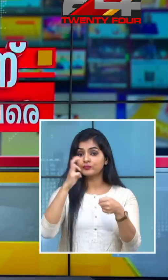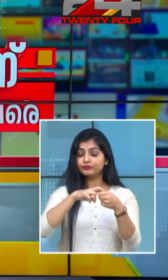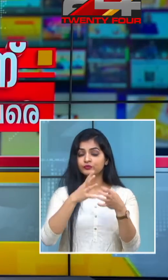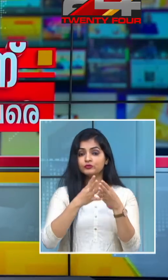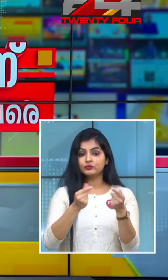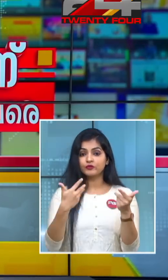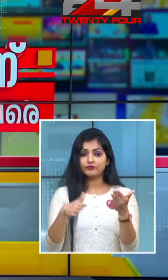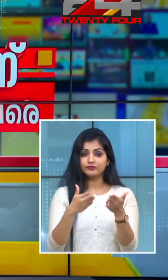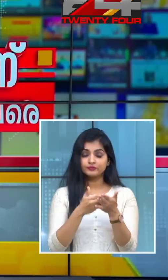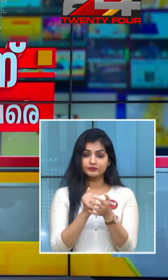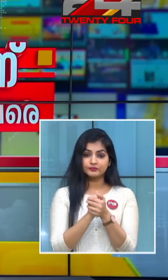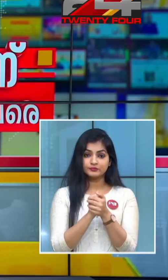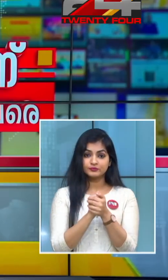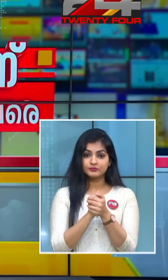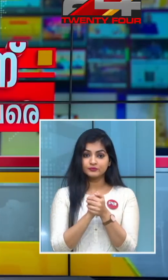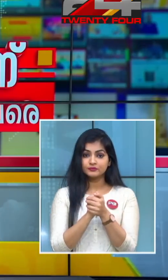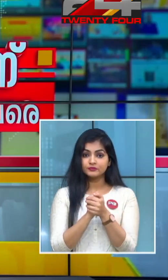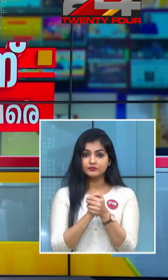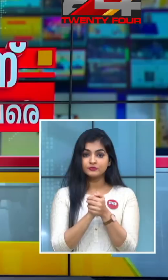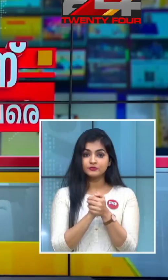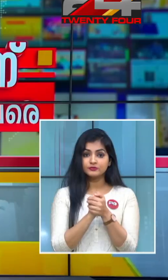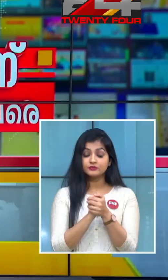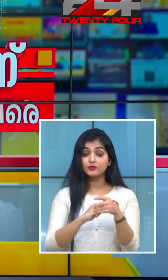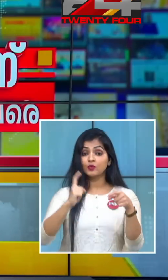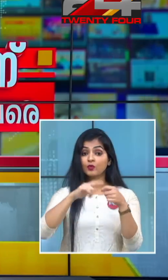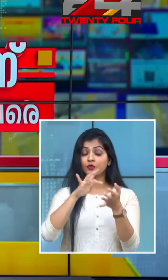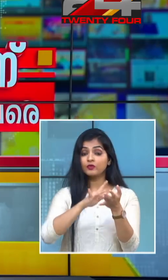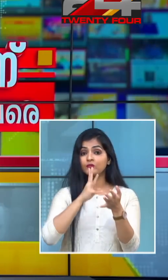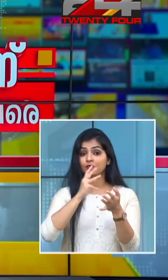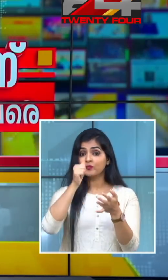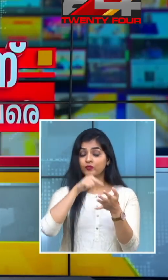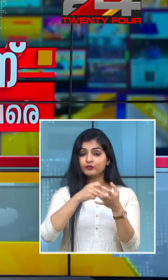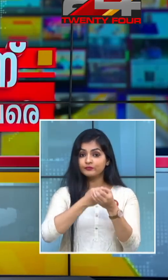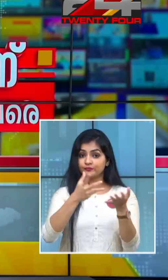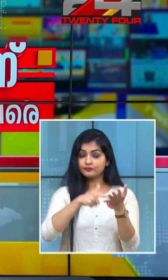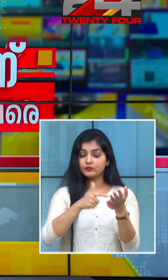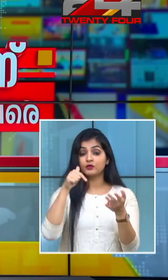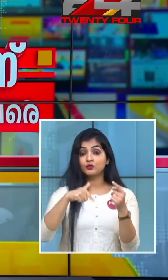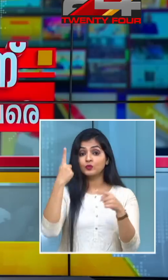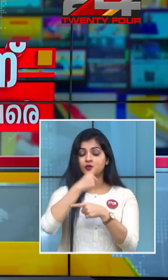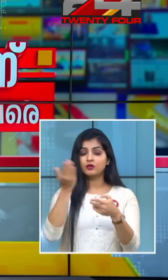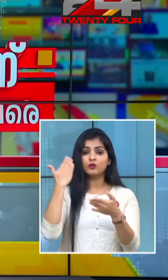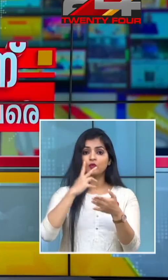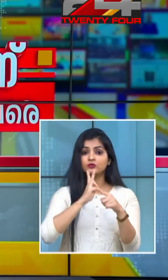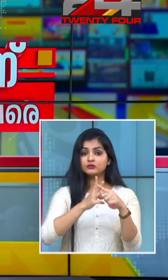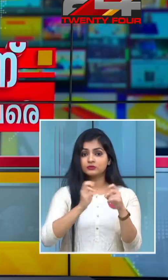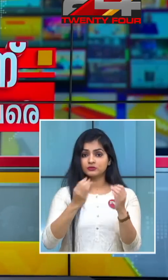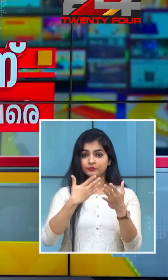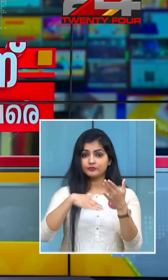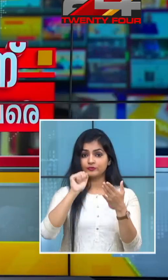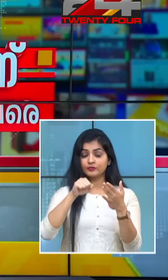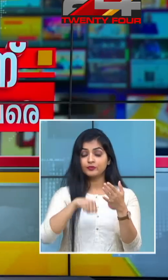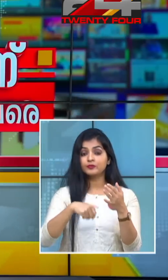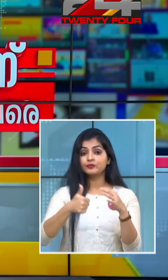പ്രതീഷും രാഹുൽ സുരേഷുമാണ് വാർത്ത സംബന്ധിച്ച വിവരങ്ങൾ നൽകിയത്. കൊല്ലത്തെ കുടിവെള്ള വിതരണം ഇന്ന് തന്നെ പൂർവ്വസ്ഥിതിയിലാകുമെന്നും മേയർ പ്രസന്ന ഏണസ്റ്റ്. വാട്ടർ